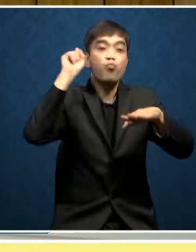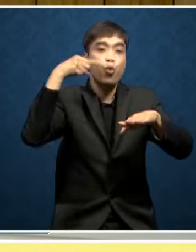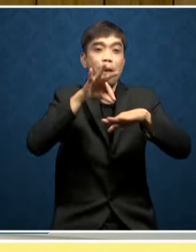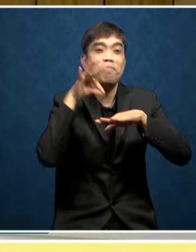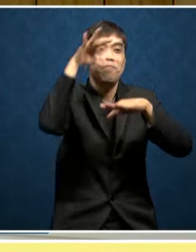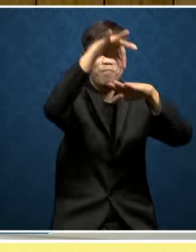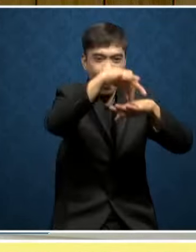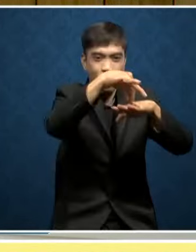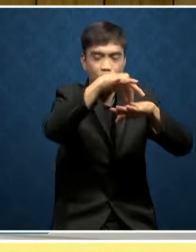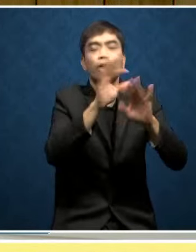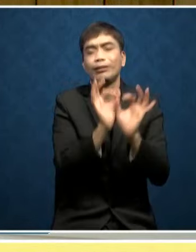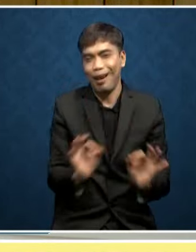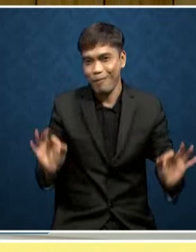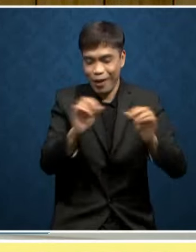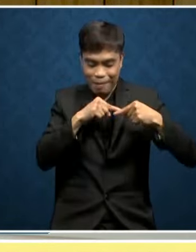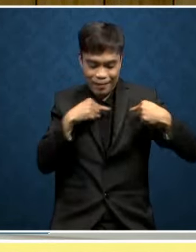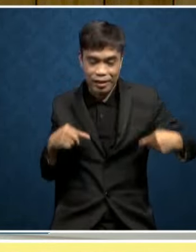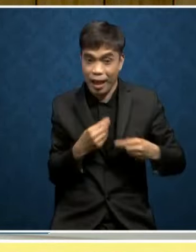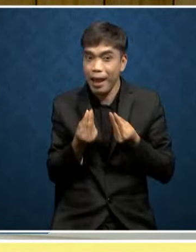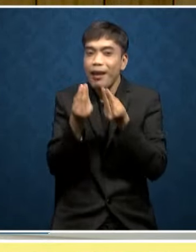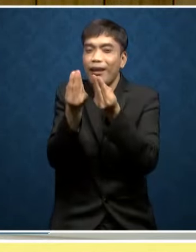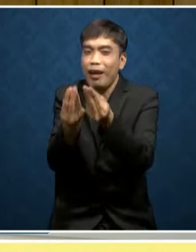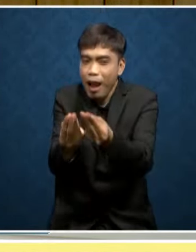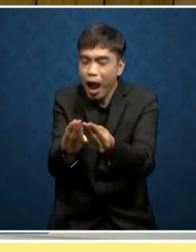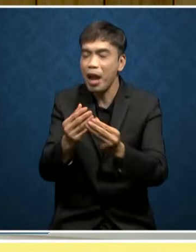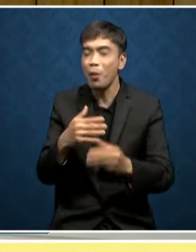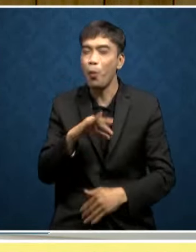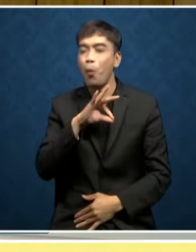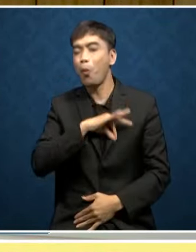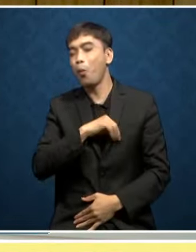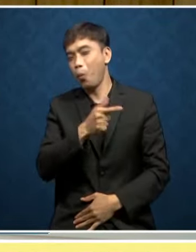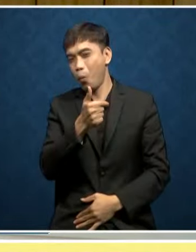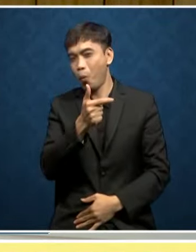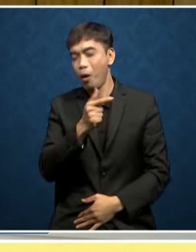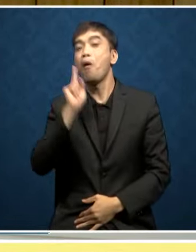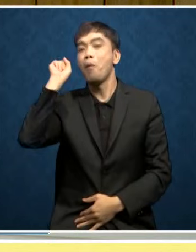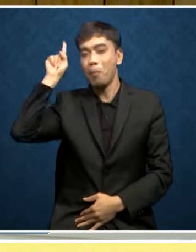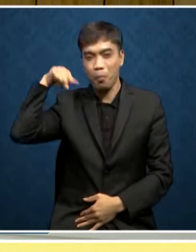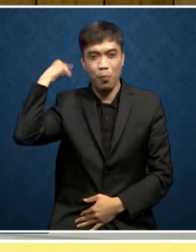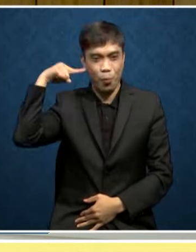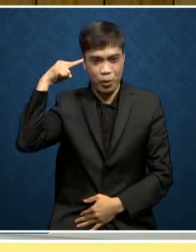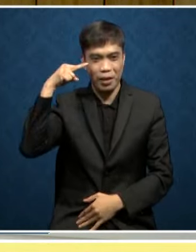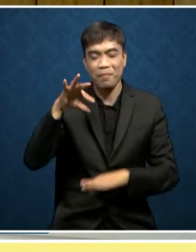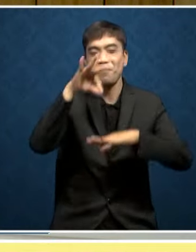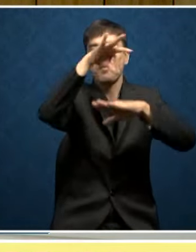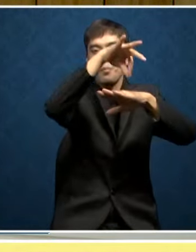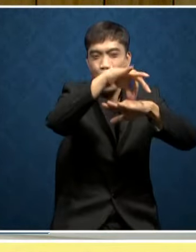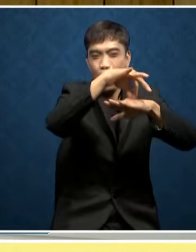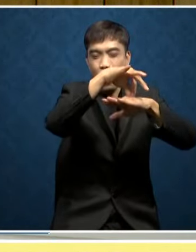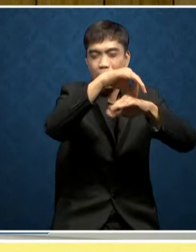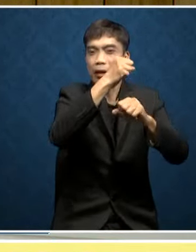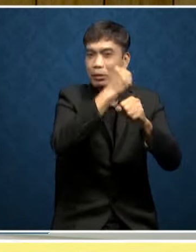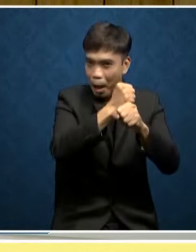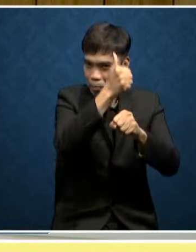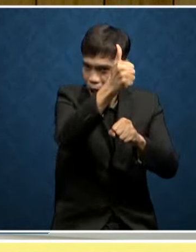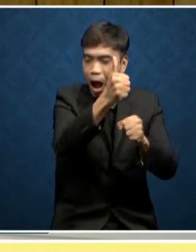ญให้กับผู้หญิงและเด็กหญิงทั่วประเทศได้เห็นว่าพวกเธอสามารถมีส่วนร่วมอย่างเท่าเทียมเ